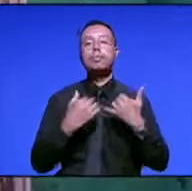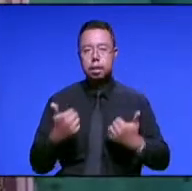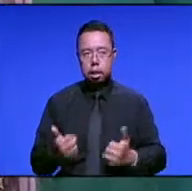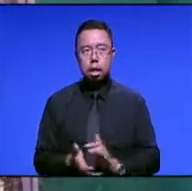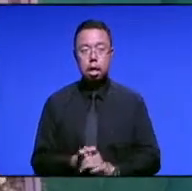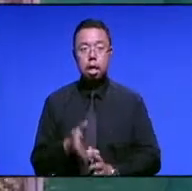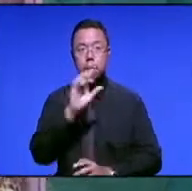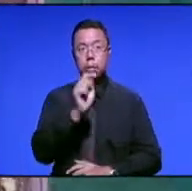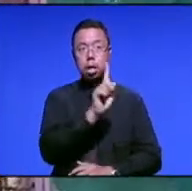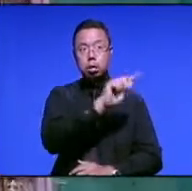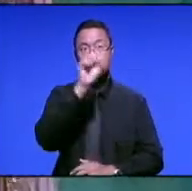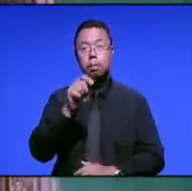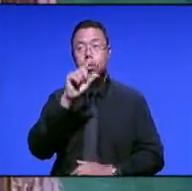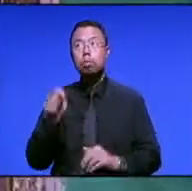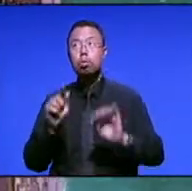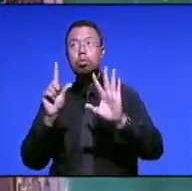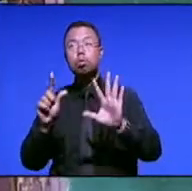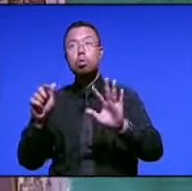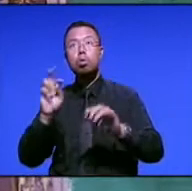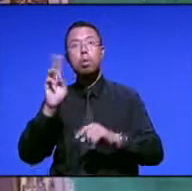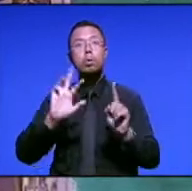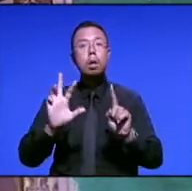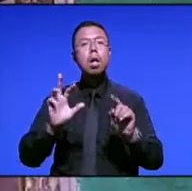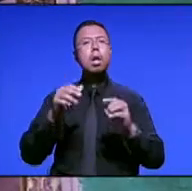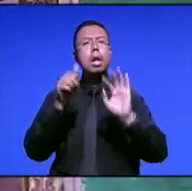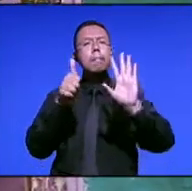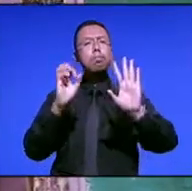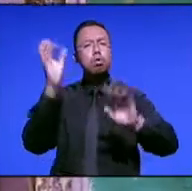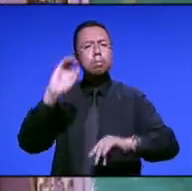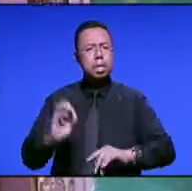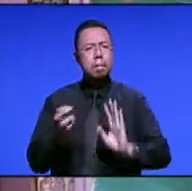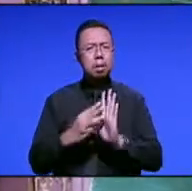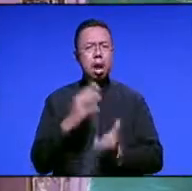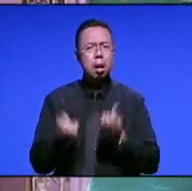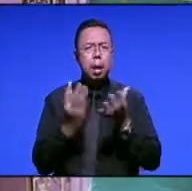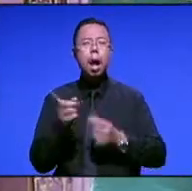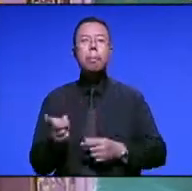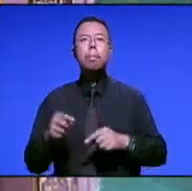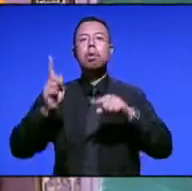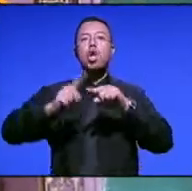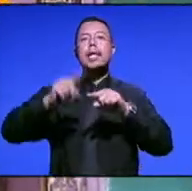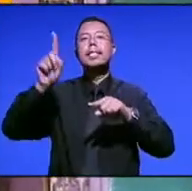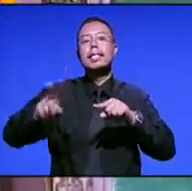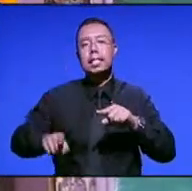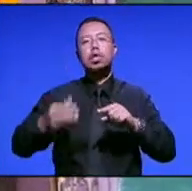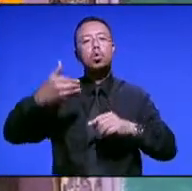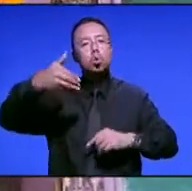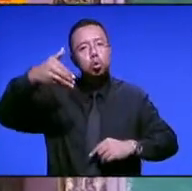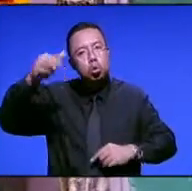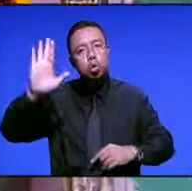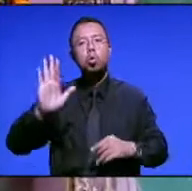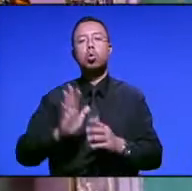Dari Januari sampai Juli 2019, lebih dari 60% kasus kebakaran terjadi karena hubungan pendek arus listrik atau